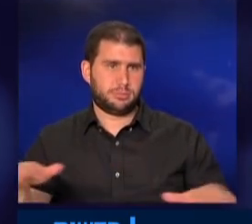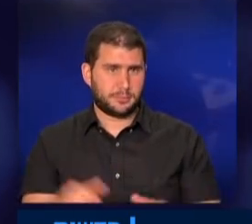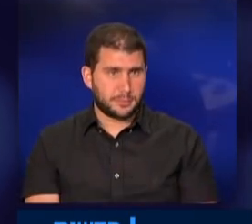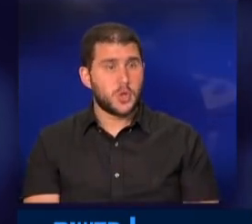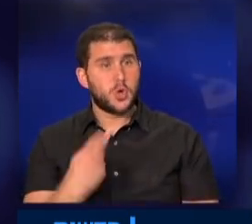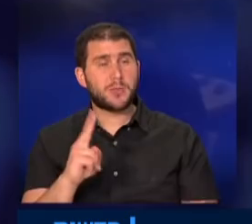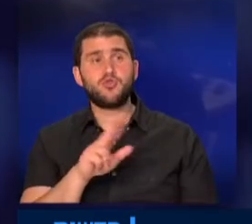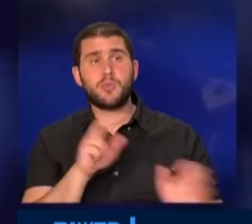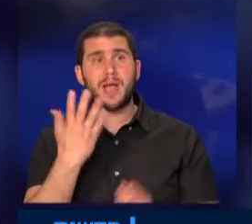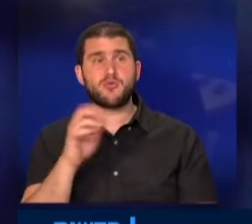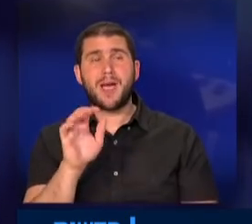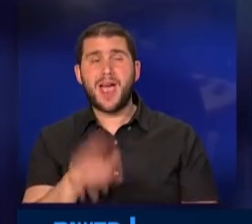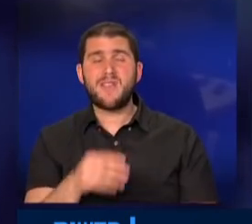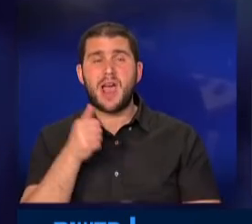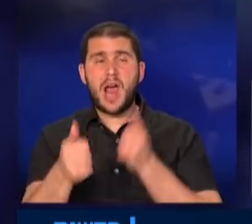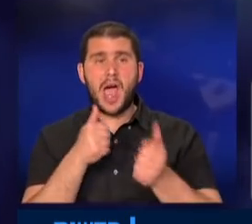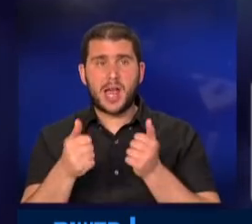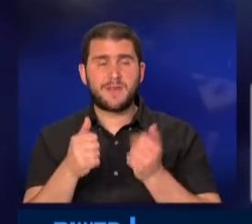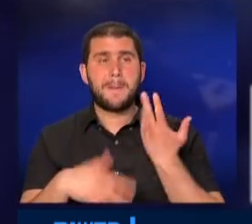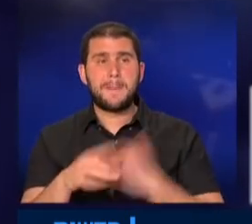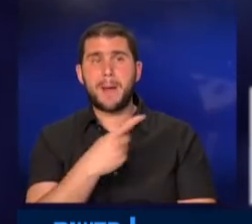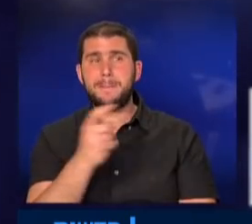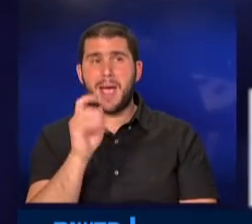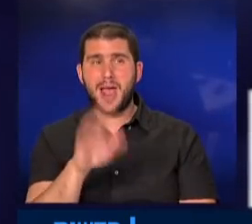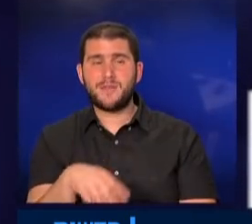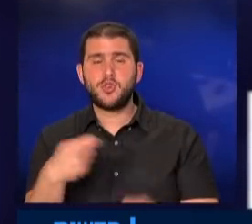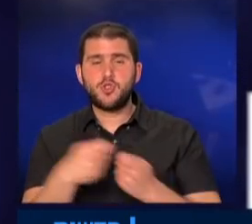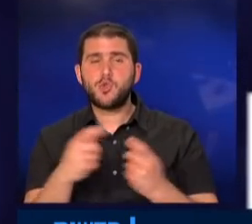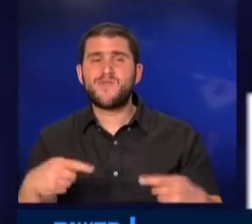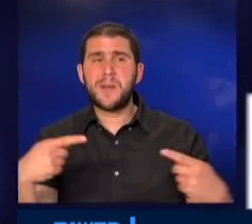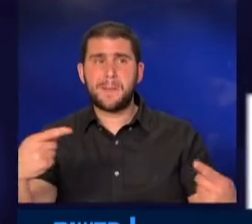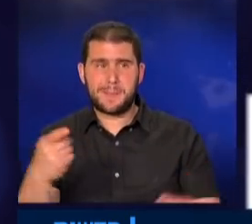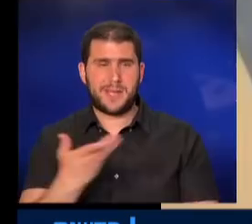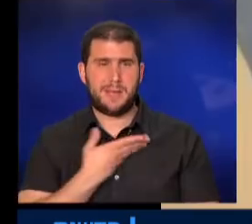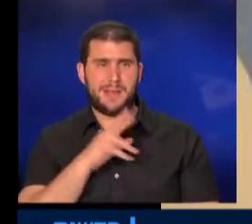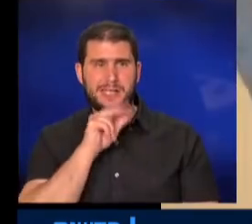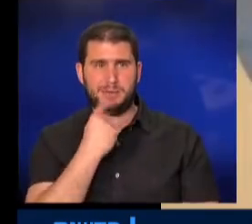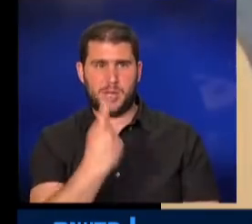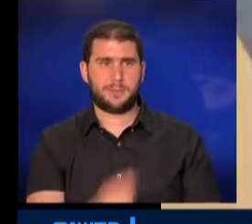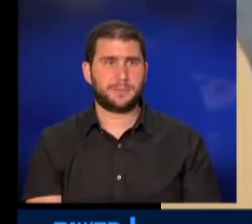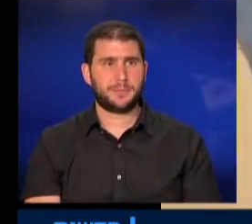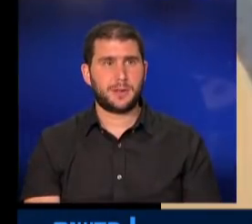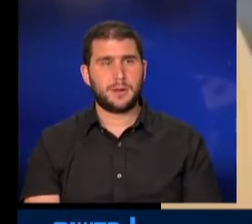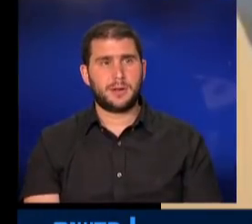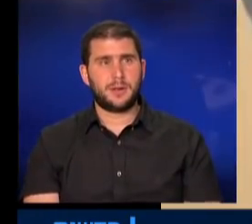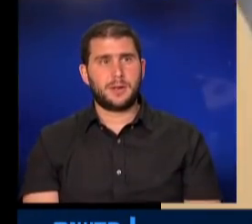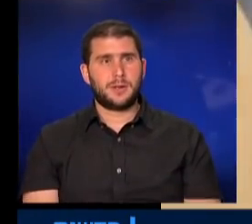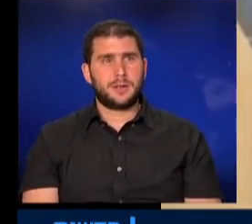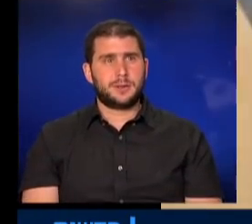יותר מ-850,000 לייקים ומעל 100,000 שיתופים קיבל הציוץ.